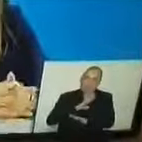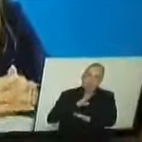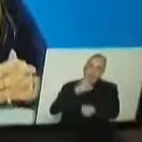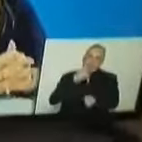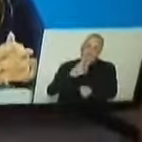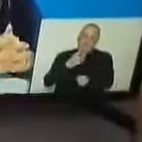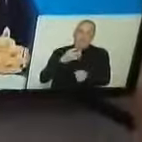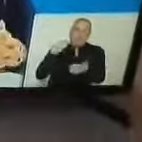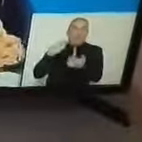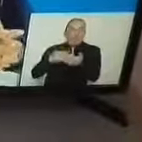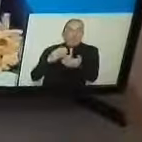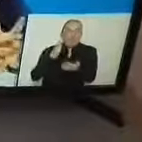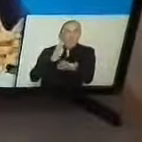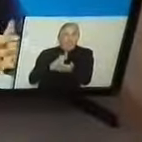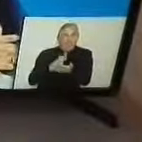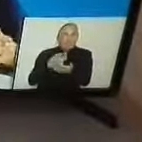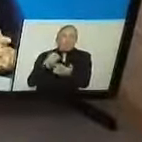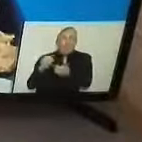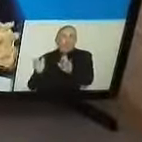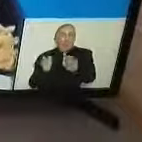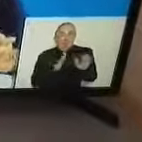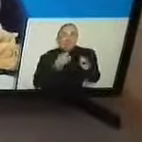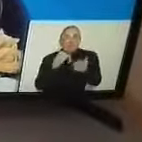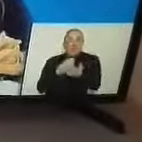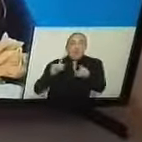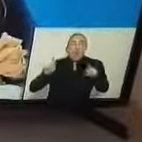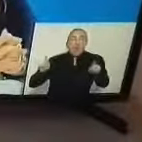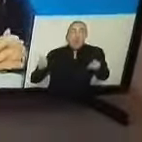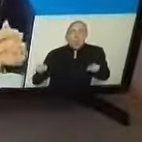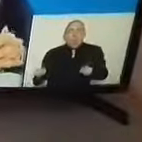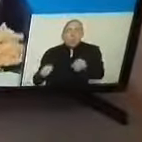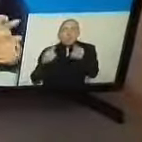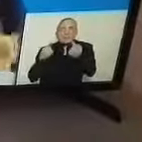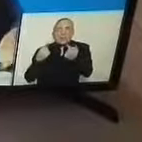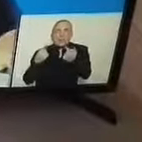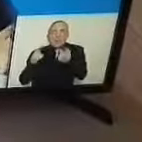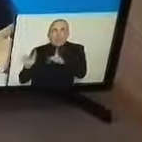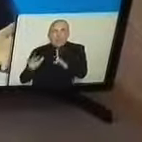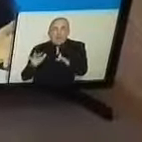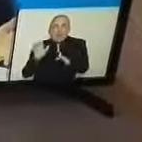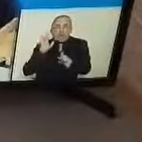крім фінансового аспекту, ще в програмі є багато організаційних моментів, а також